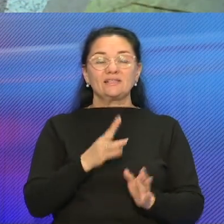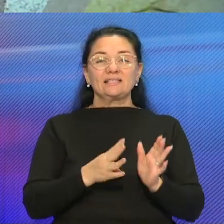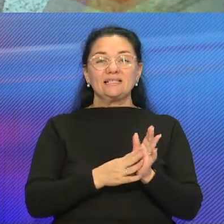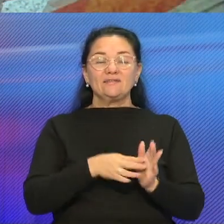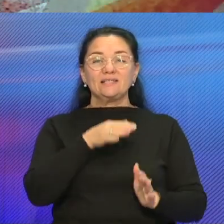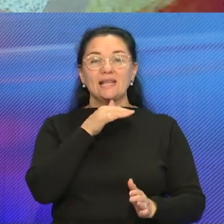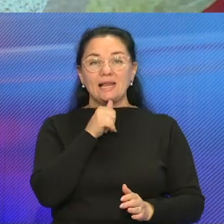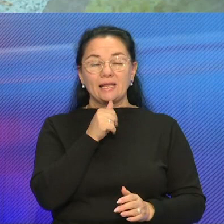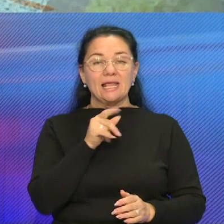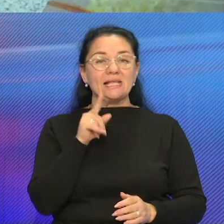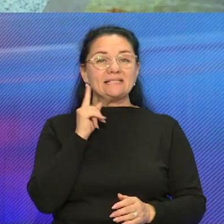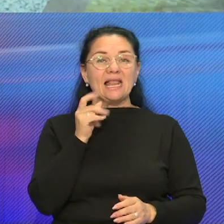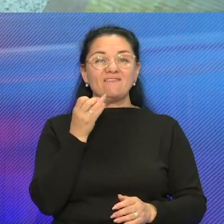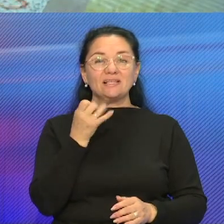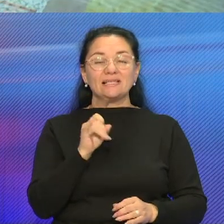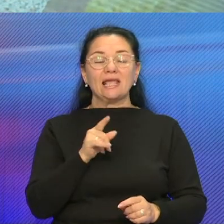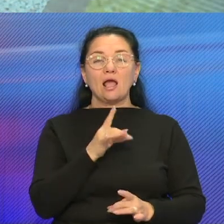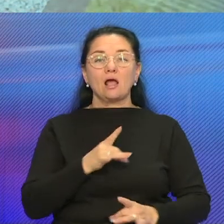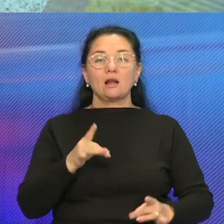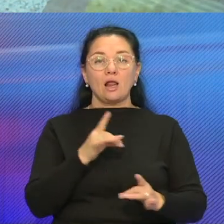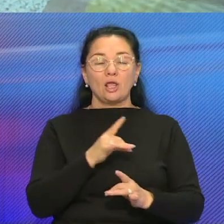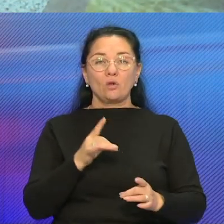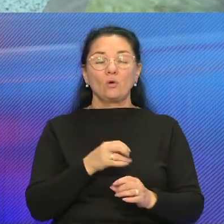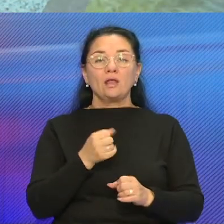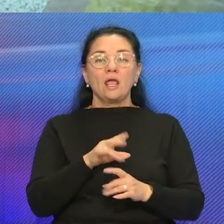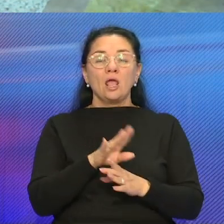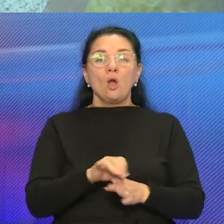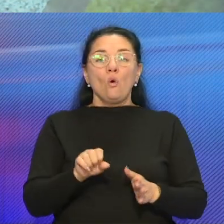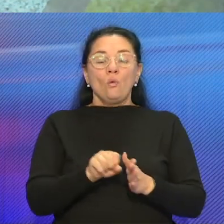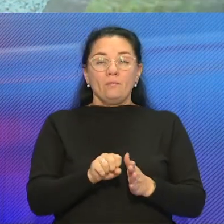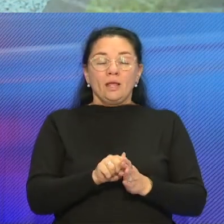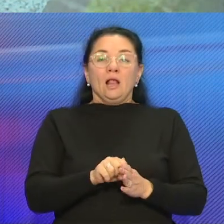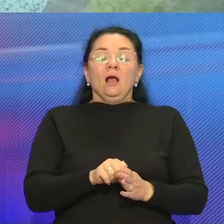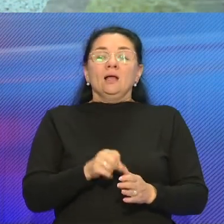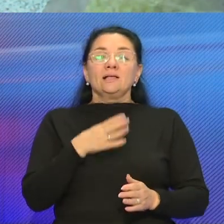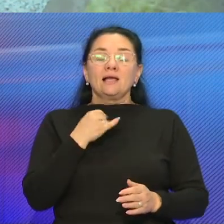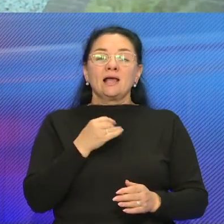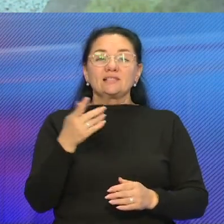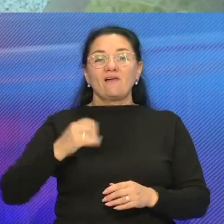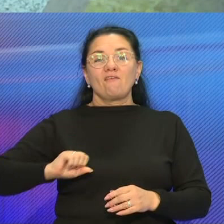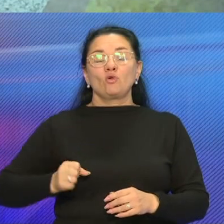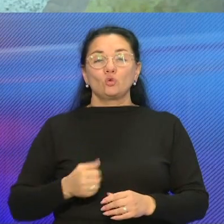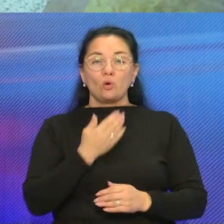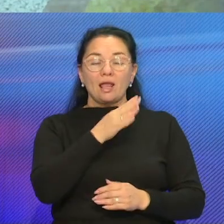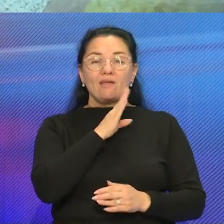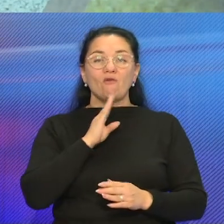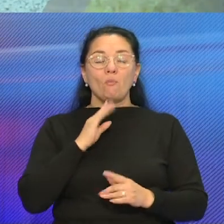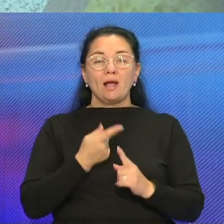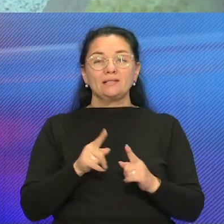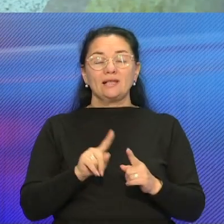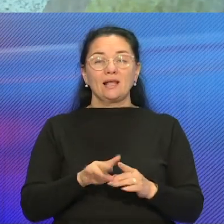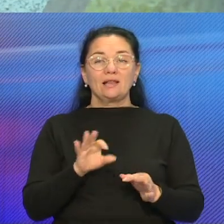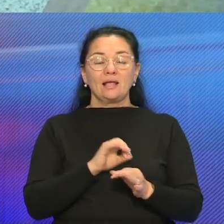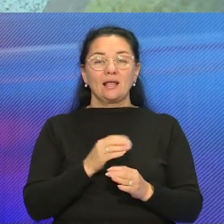ужехару Зельвинского района инкриминована по сбаулению життя своего знакомого и его мати. Як было высветлено, обвиноватшиванное